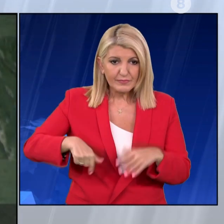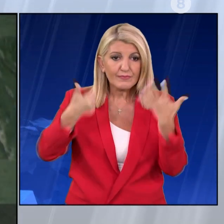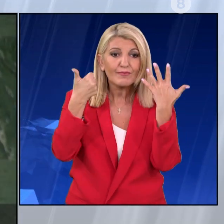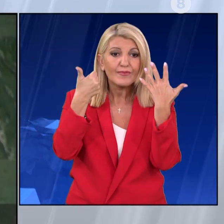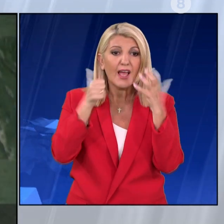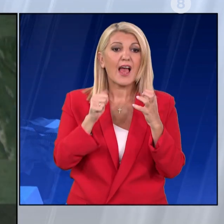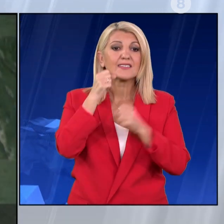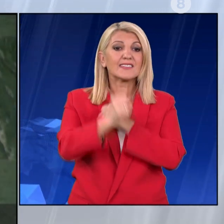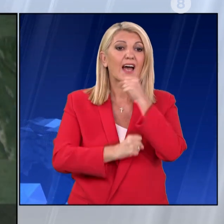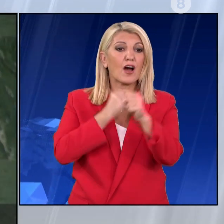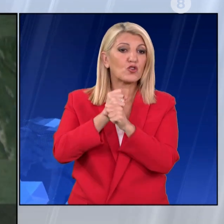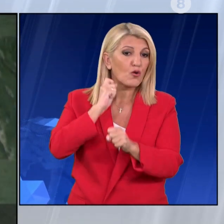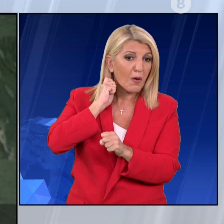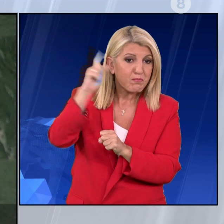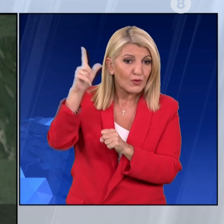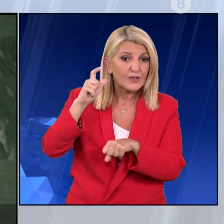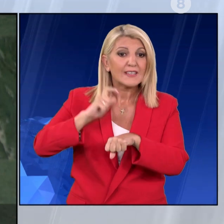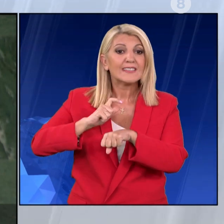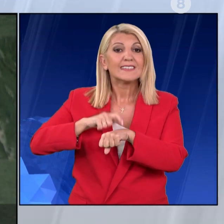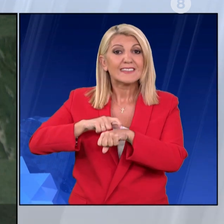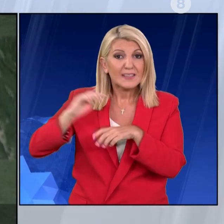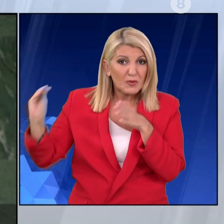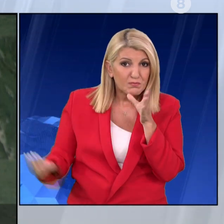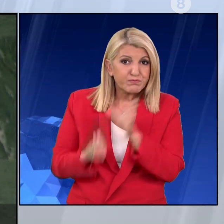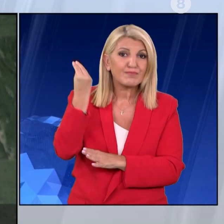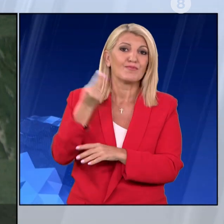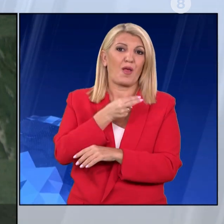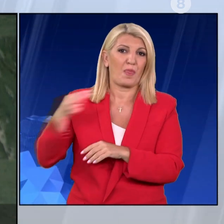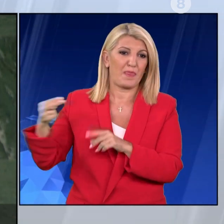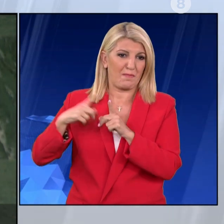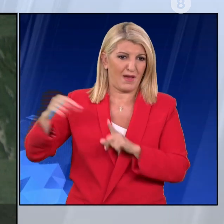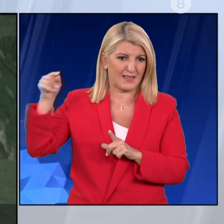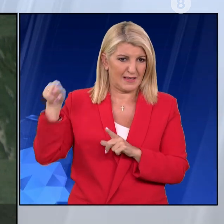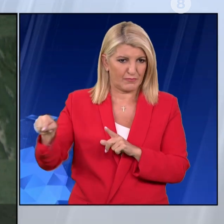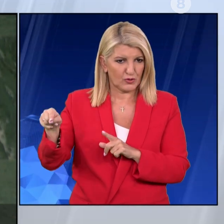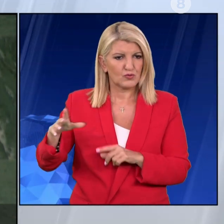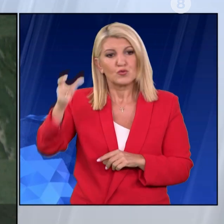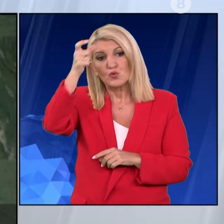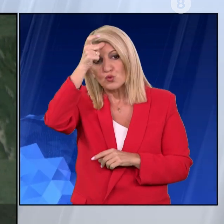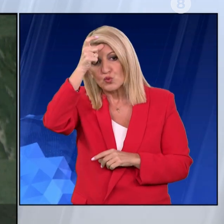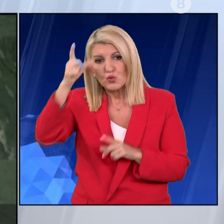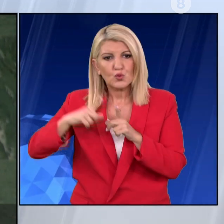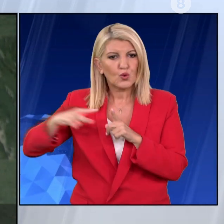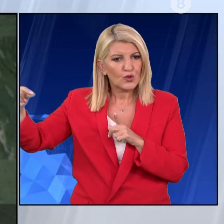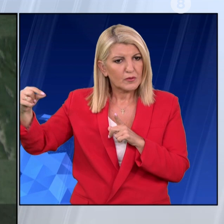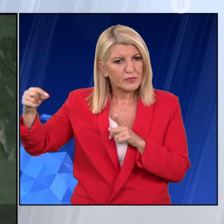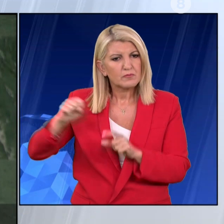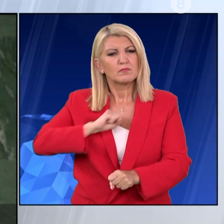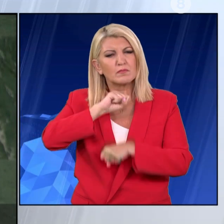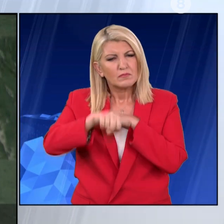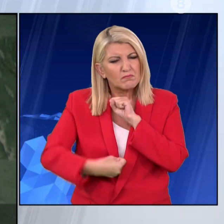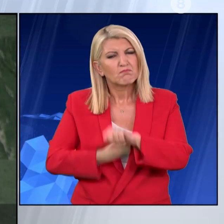δηλώσεις 6 y dmy kbr tk taraf kbr mese